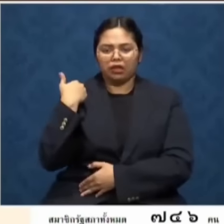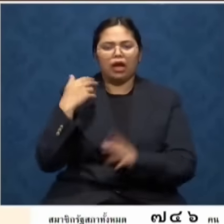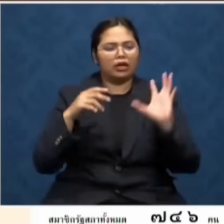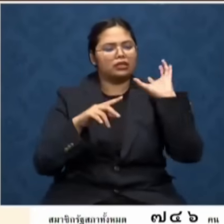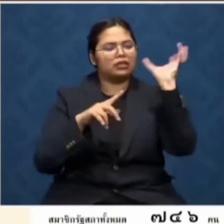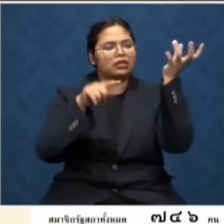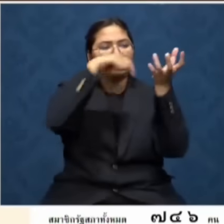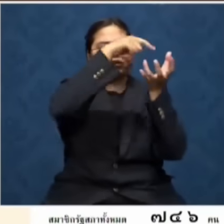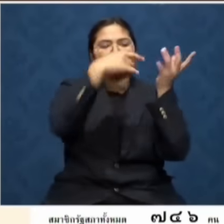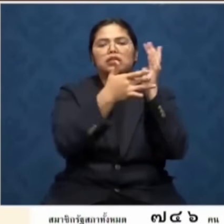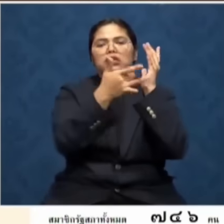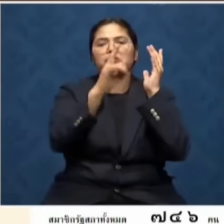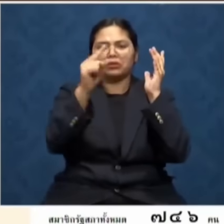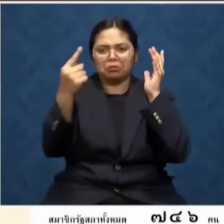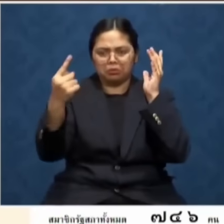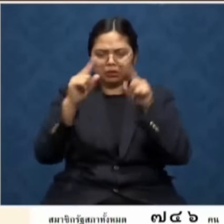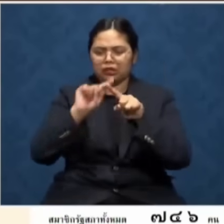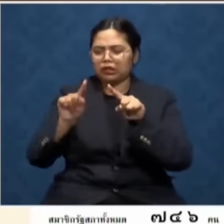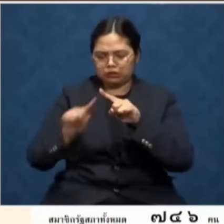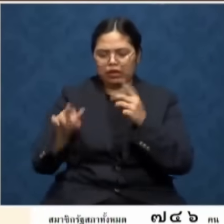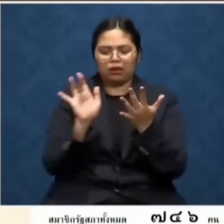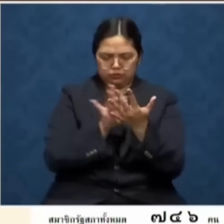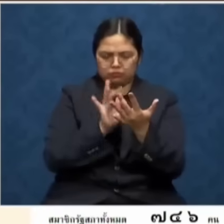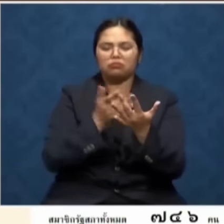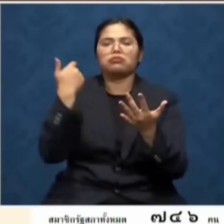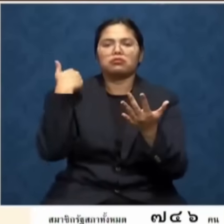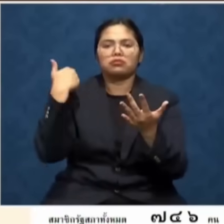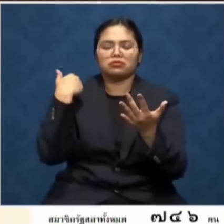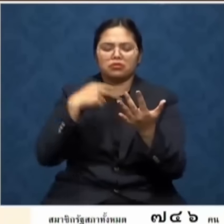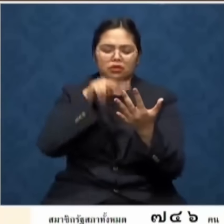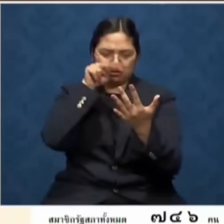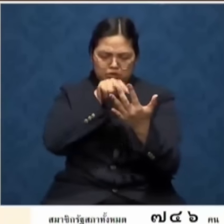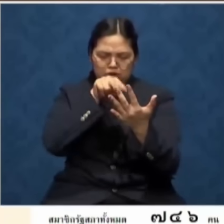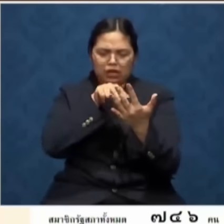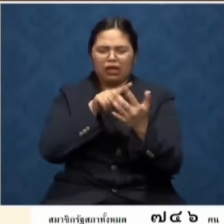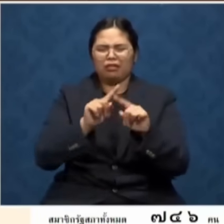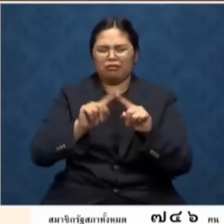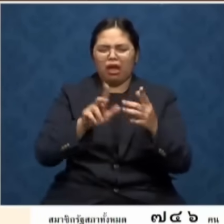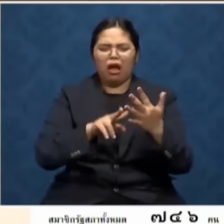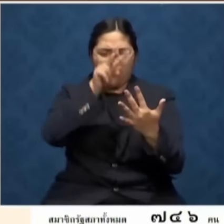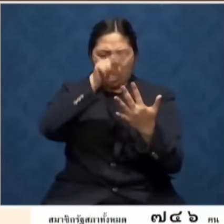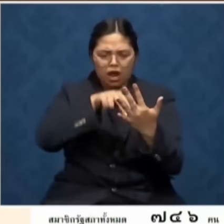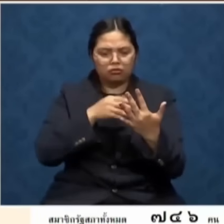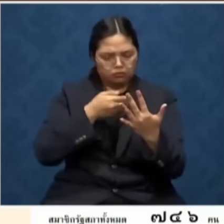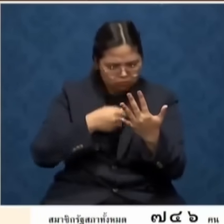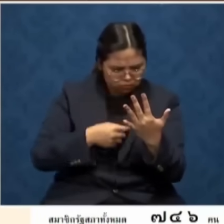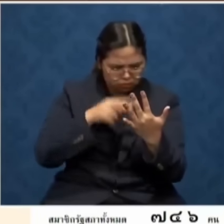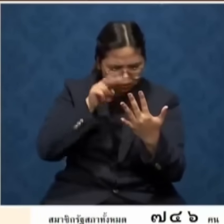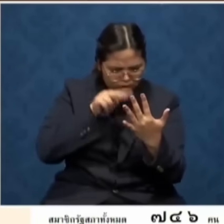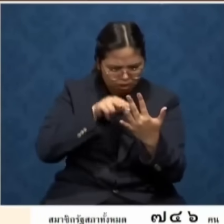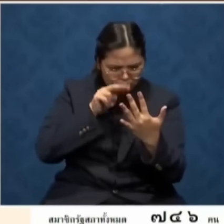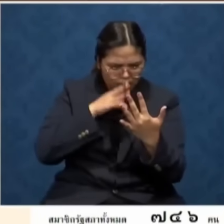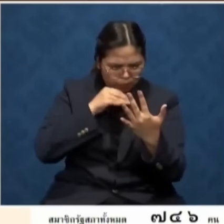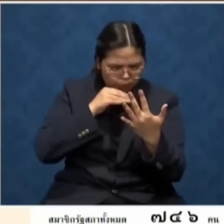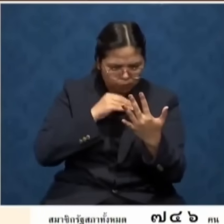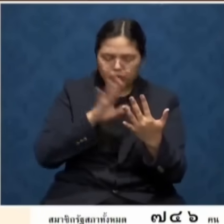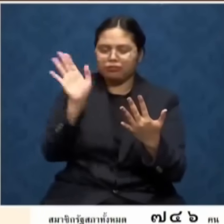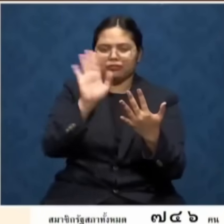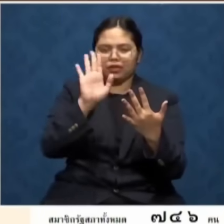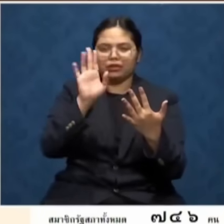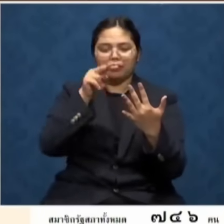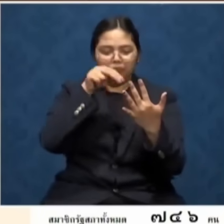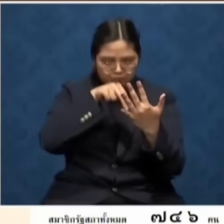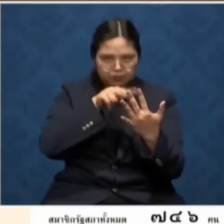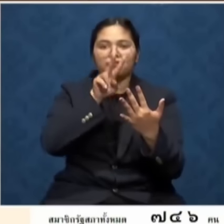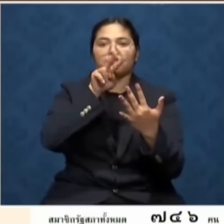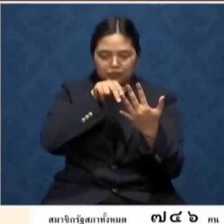แล้วนะครับดังนั้นก็อย่าให้ถึงกับอ่านมากก้มหน้าก้มตาอ่านเลยแค่นั้นก็คงพอนะครับท่